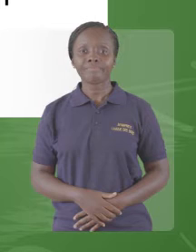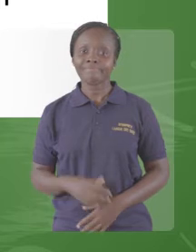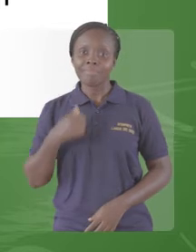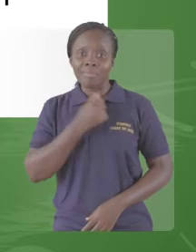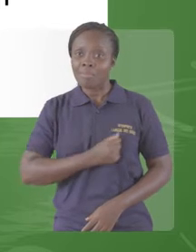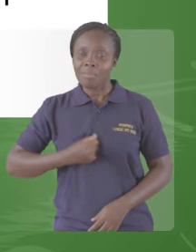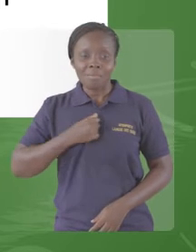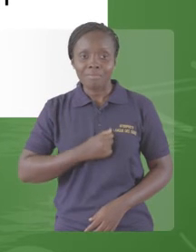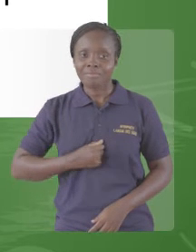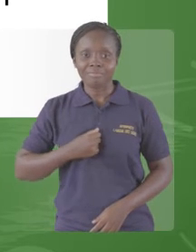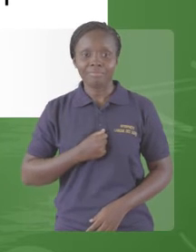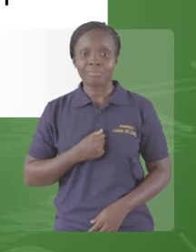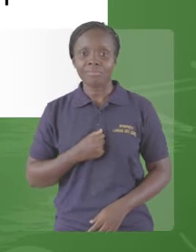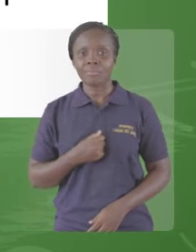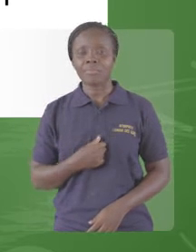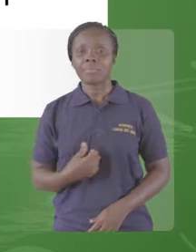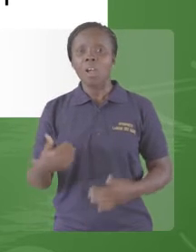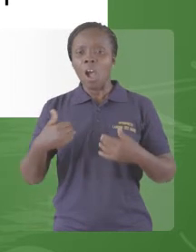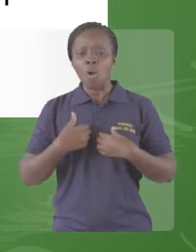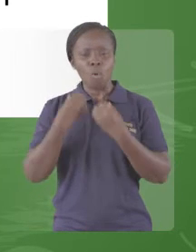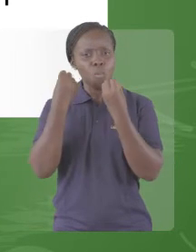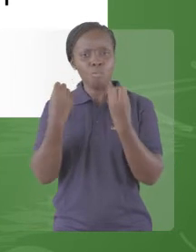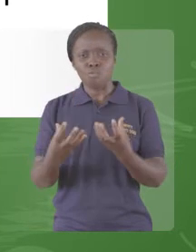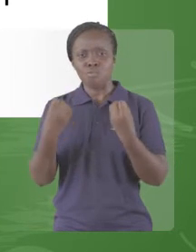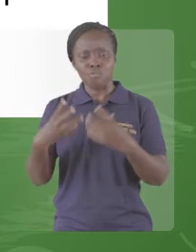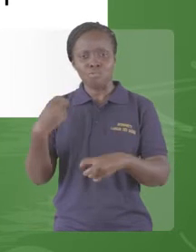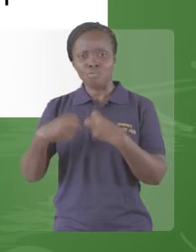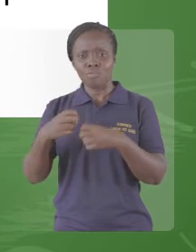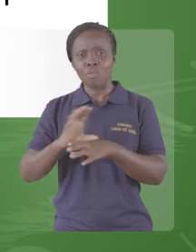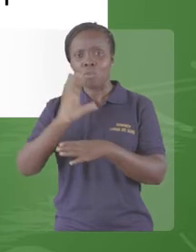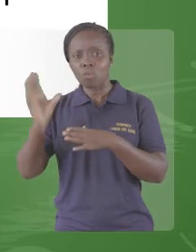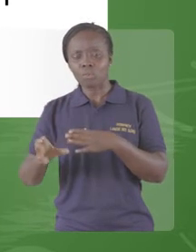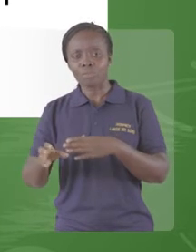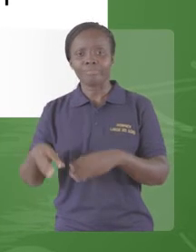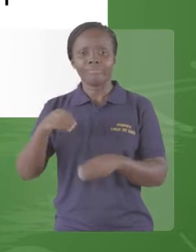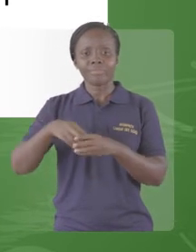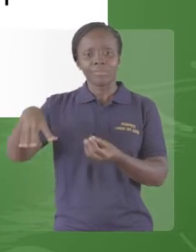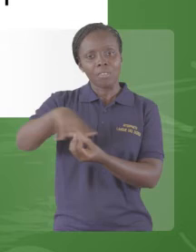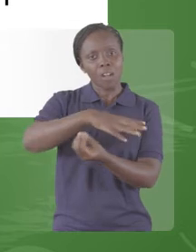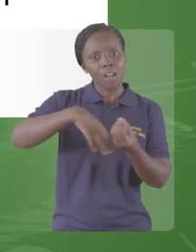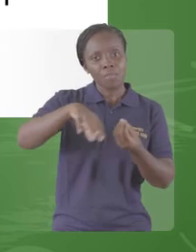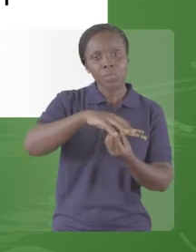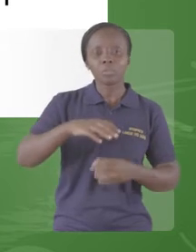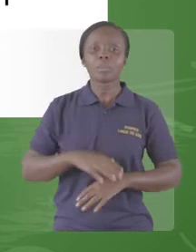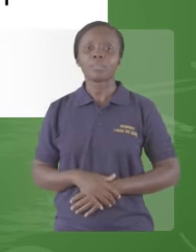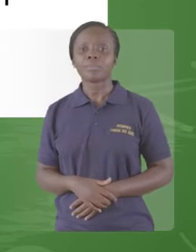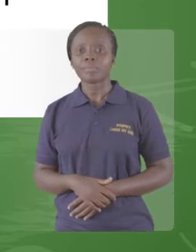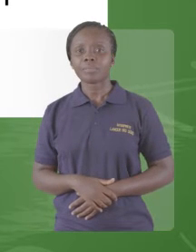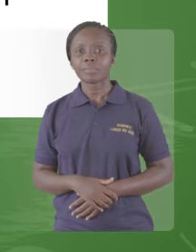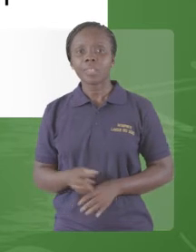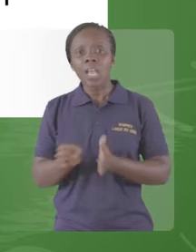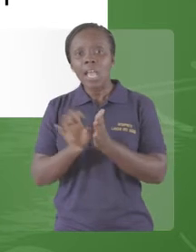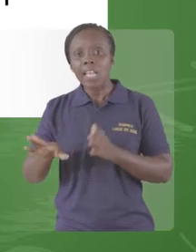Malheureusement, elle a de nombreuses conséquences sur l'environnement. Que doivent faire les